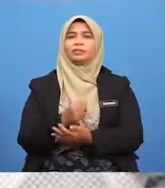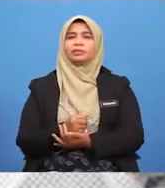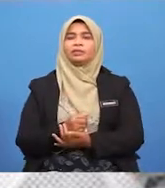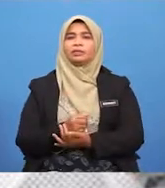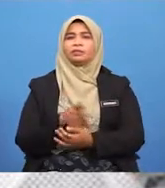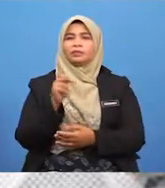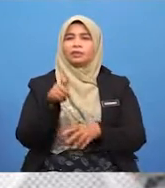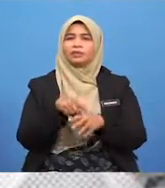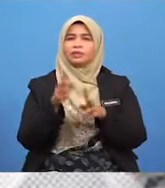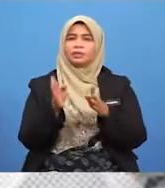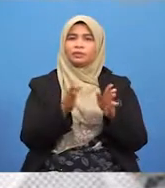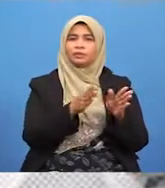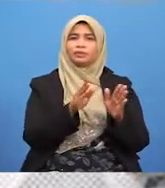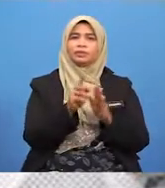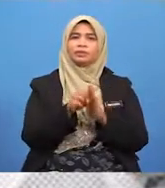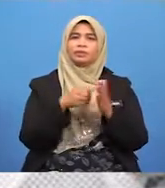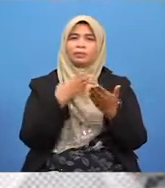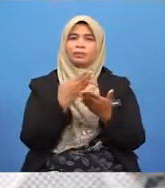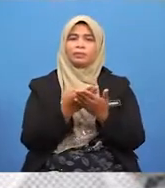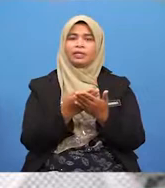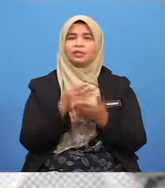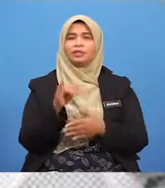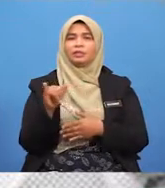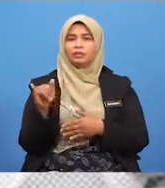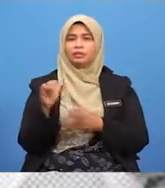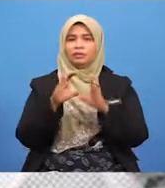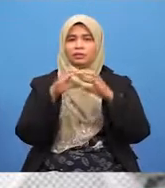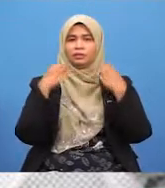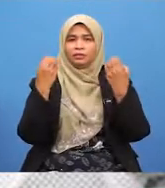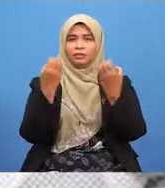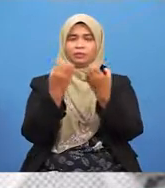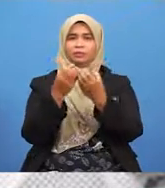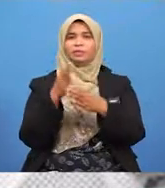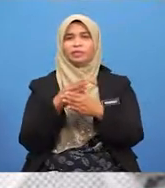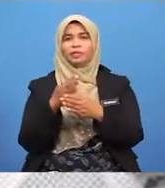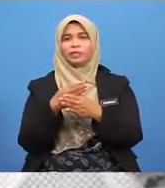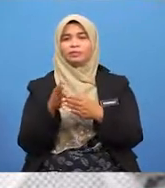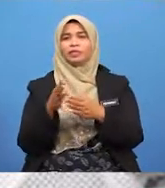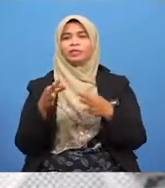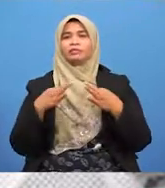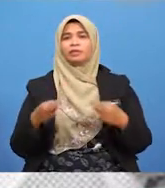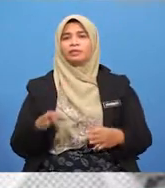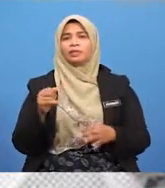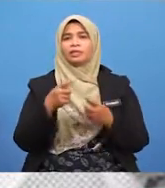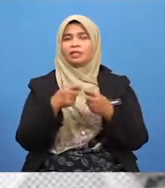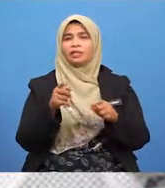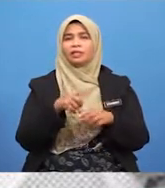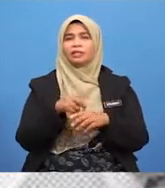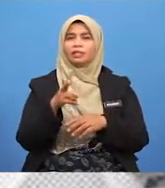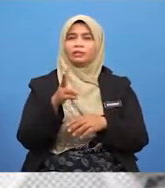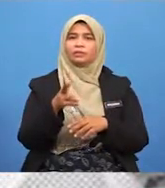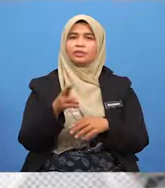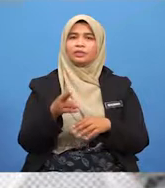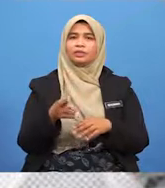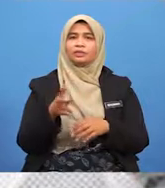perlu disusun sebaiknya kumpul bahagian-bahagian Febri yang telah digunting pastikan